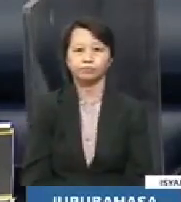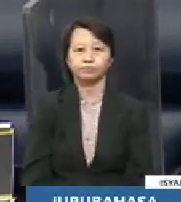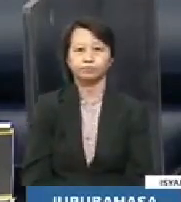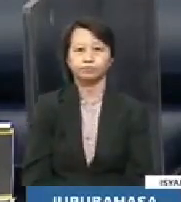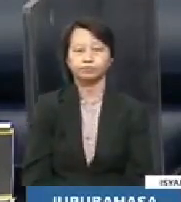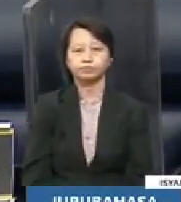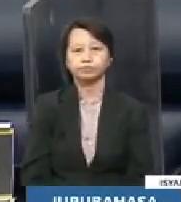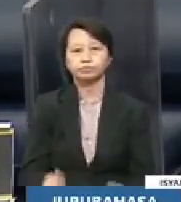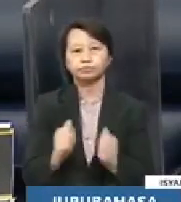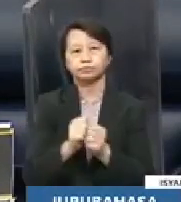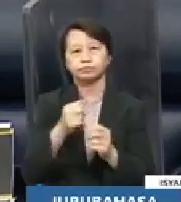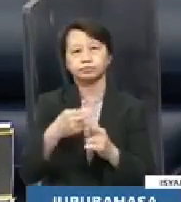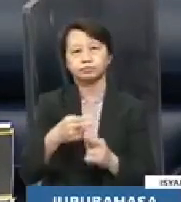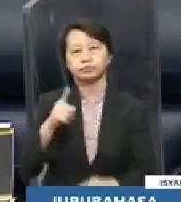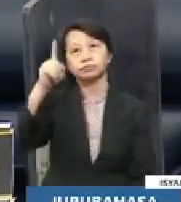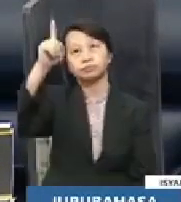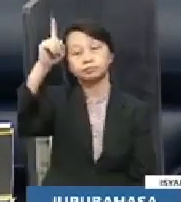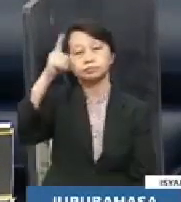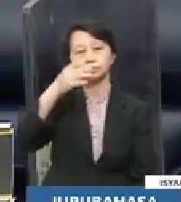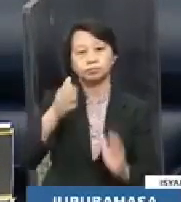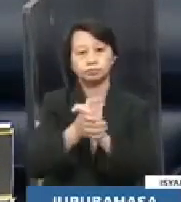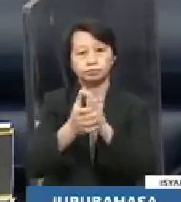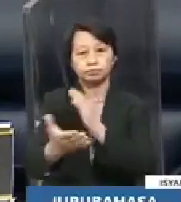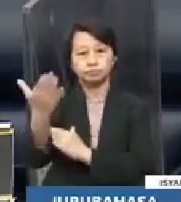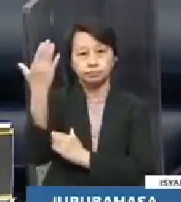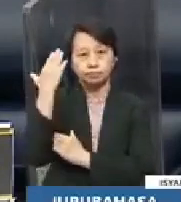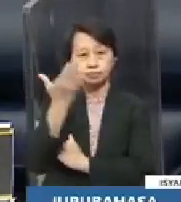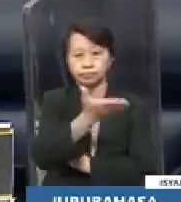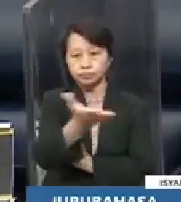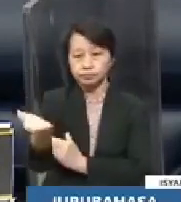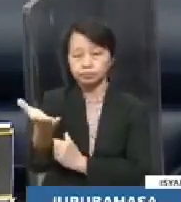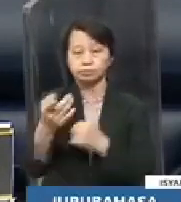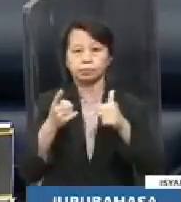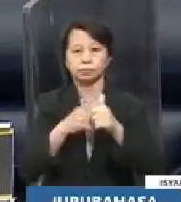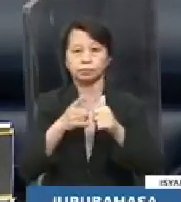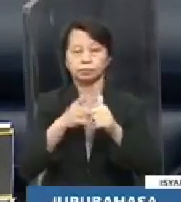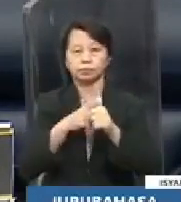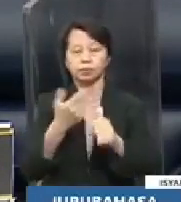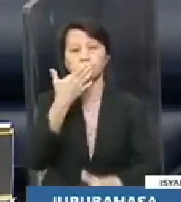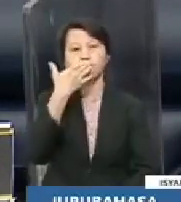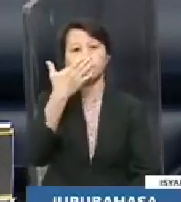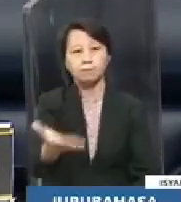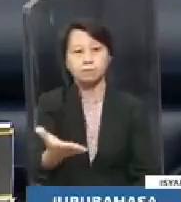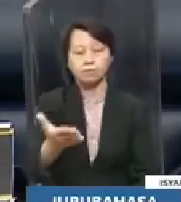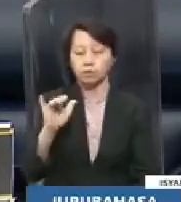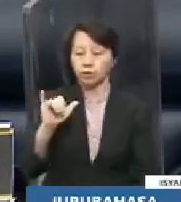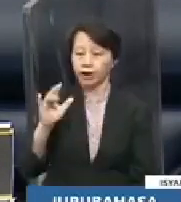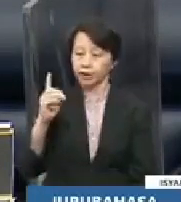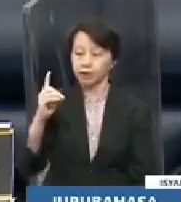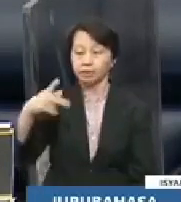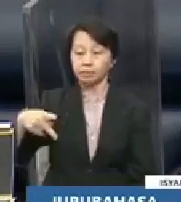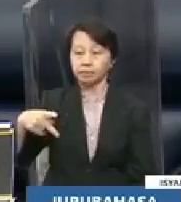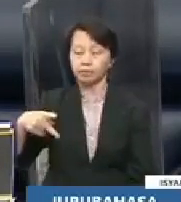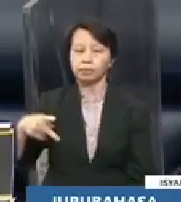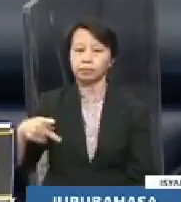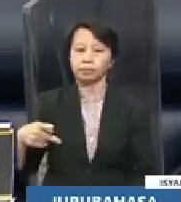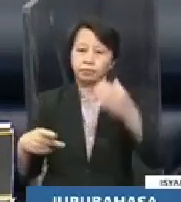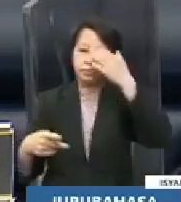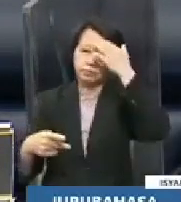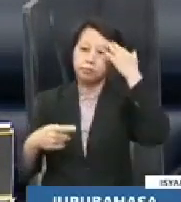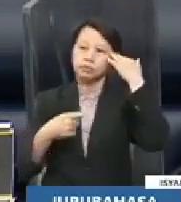rahim salamualaikum warahmatullahi wabarakatuh dan sama bagi semua tamu sekali SIM kasih kasih Liverpool